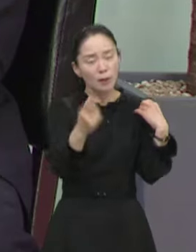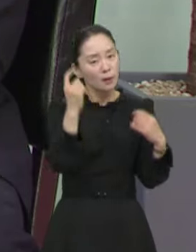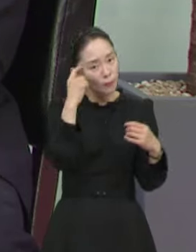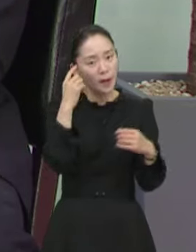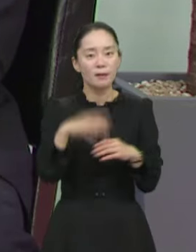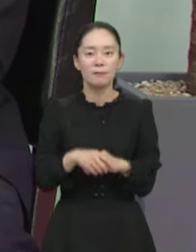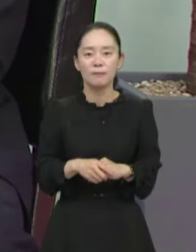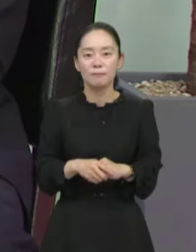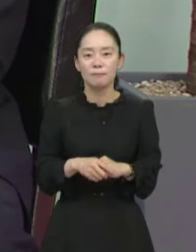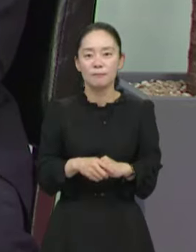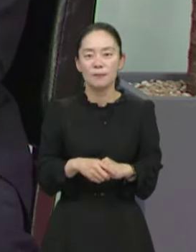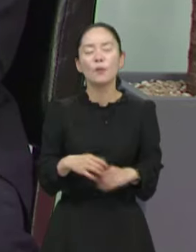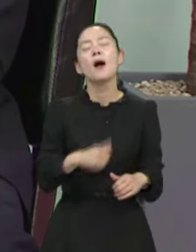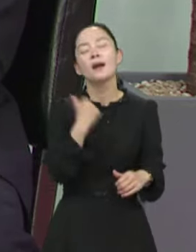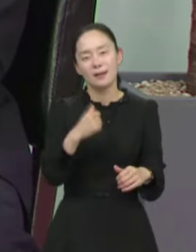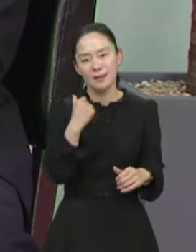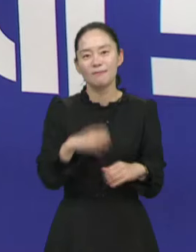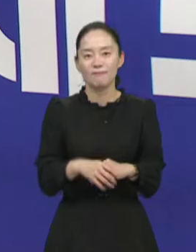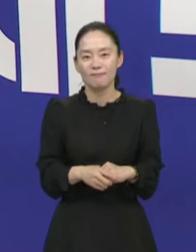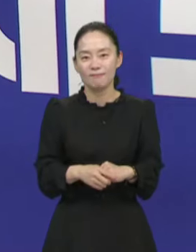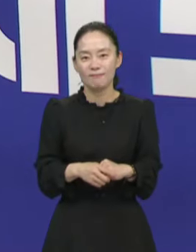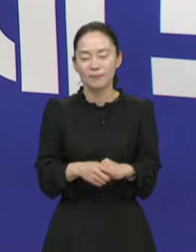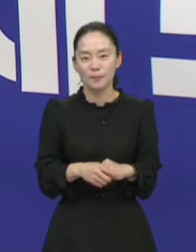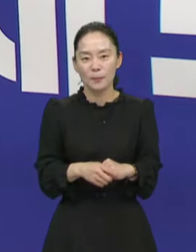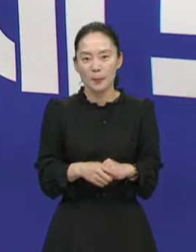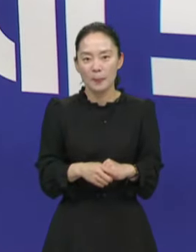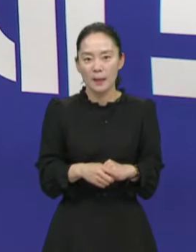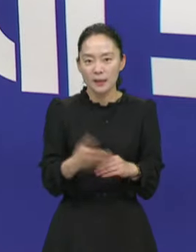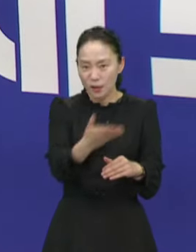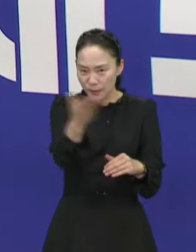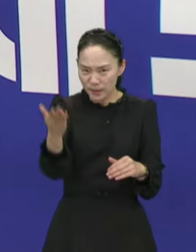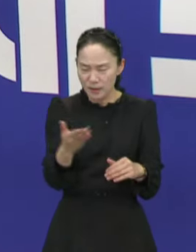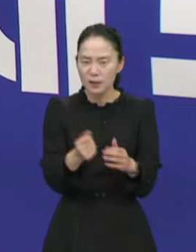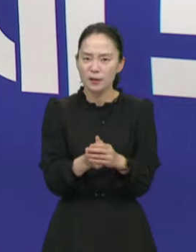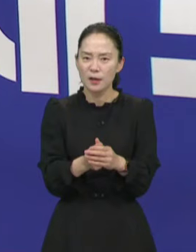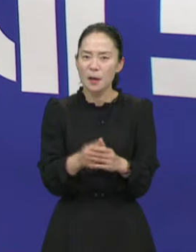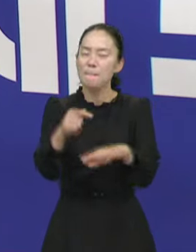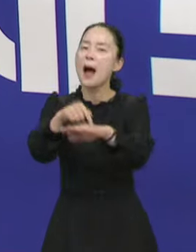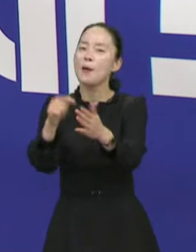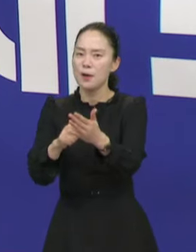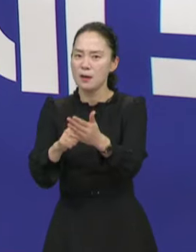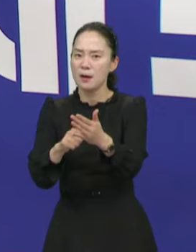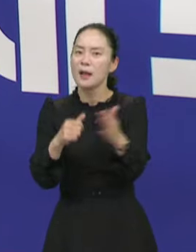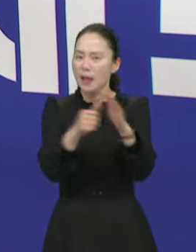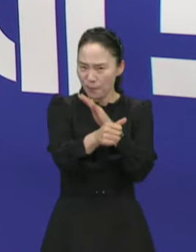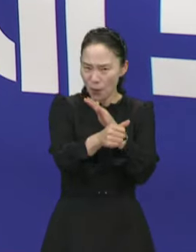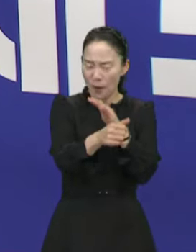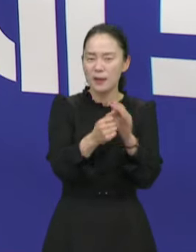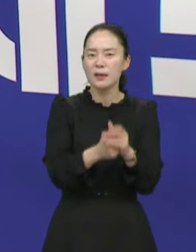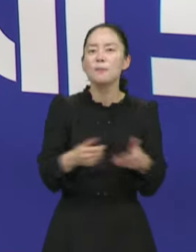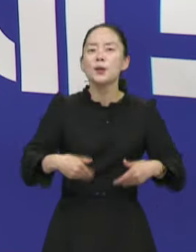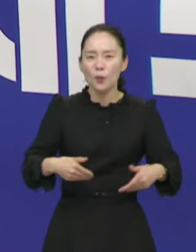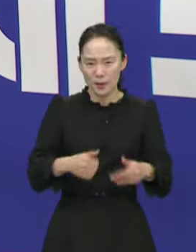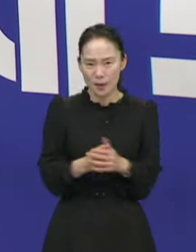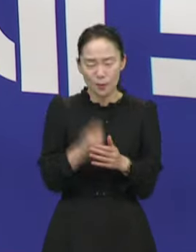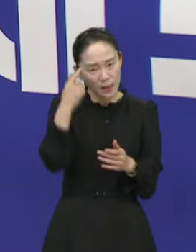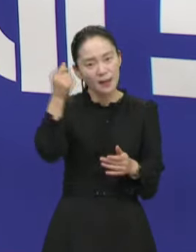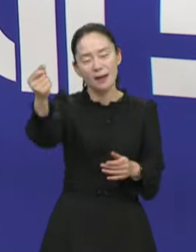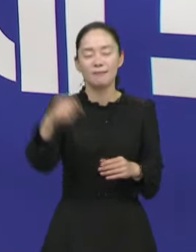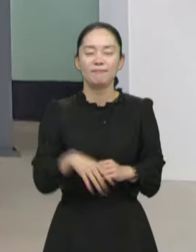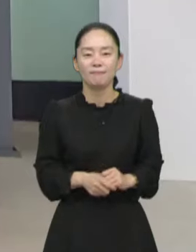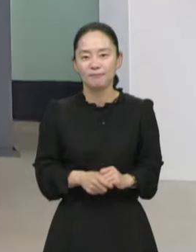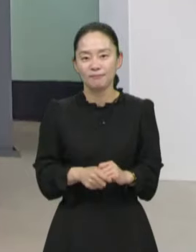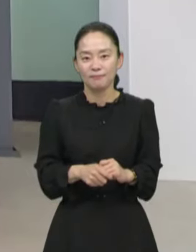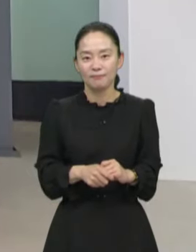뭐 굉장히 화가 나 있었습니다 그런 민심을 대변할 누군가가 전개에 있었으면 좋겠다고 다들 생각하고